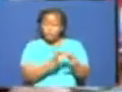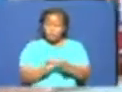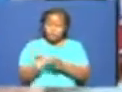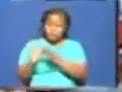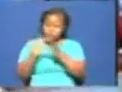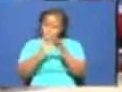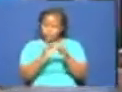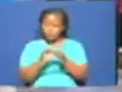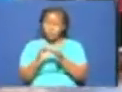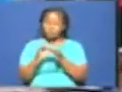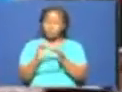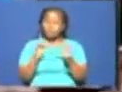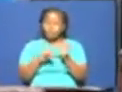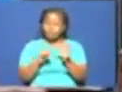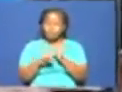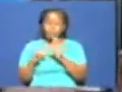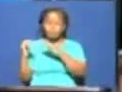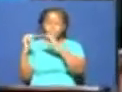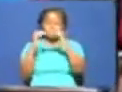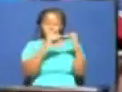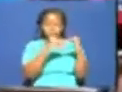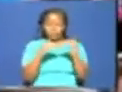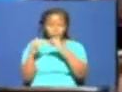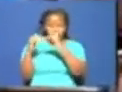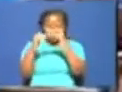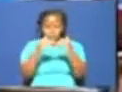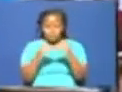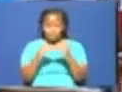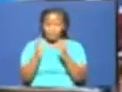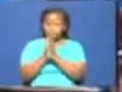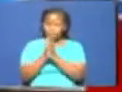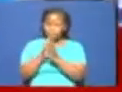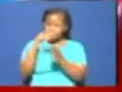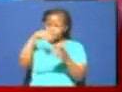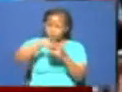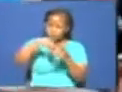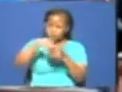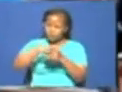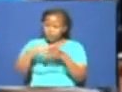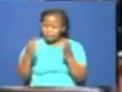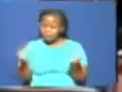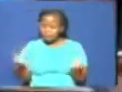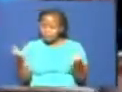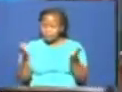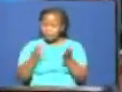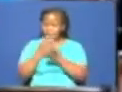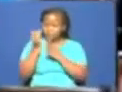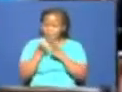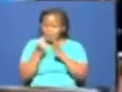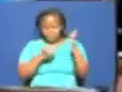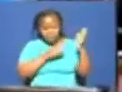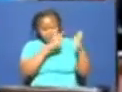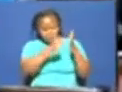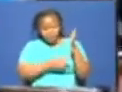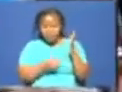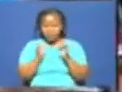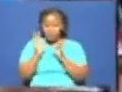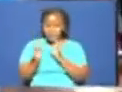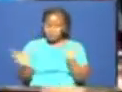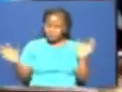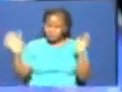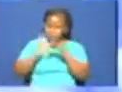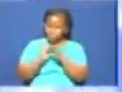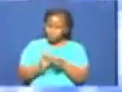nne ni usawa, tano uzalishaji. Haya yote tukubanisha pamoja